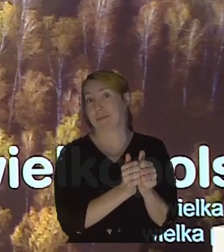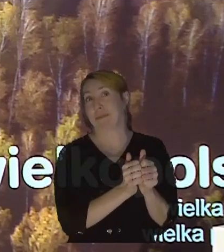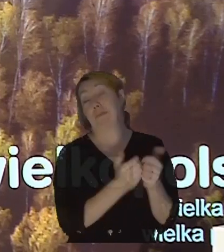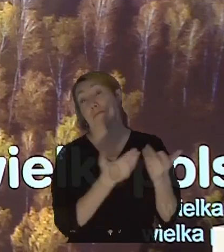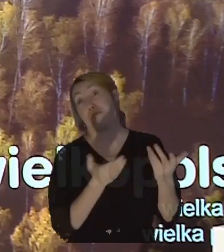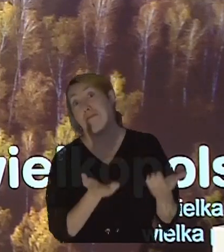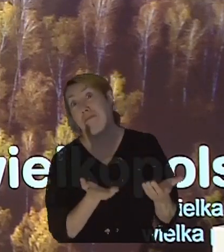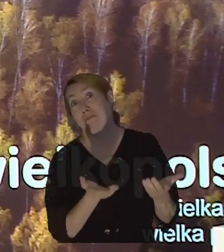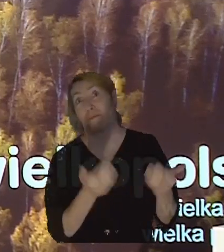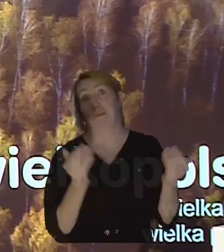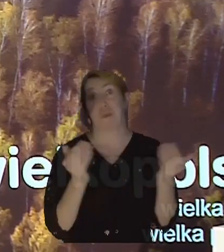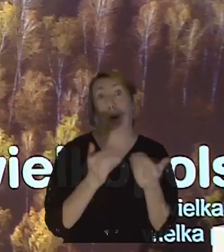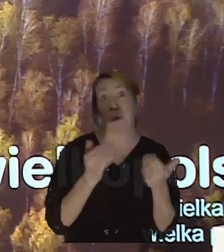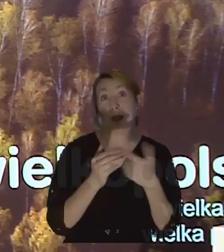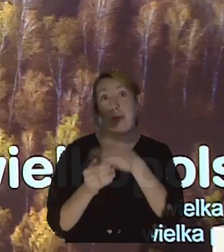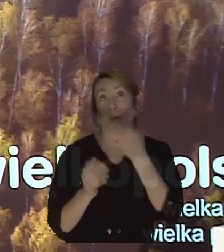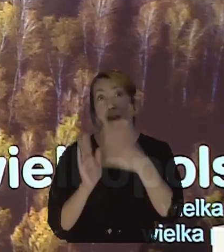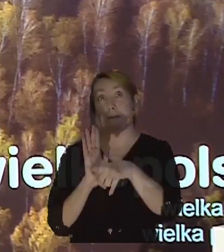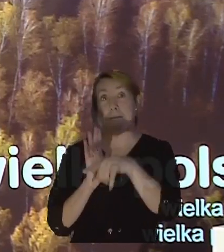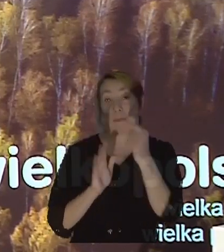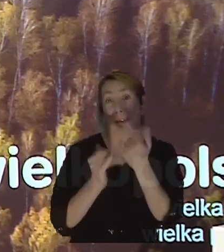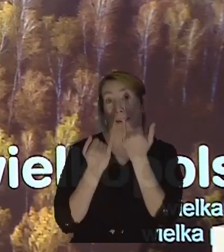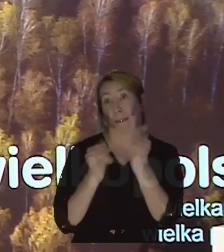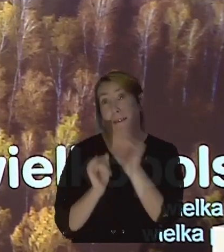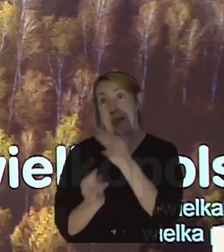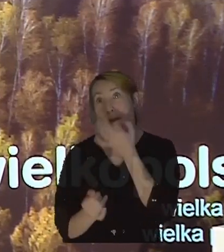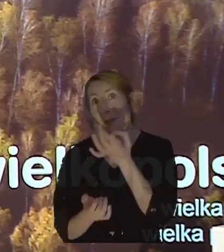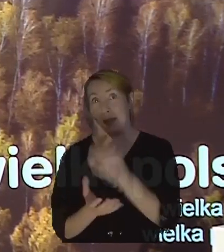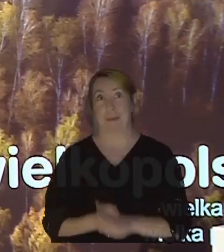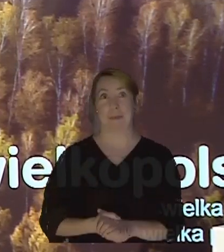cóż, trzeba było wybrać lepiej.